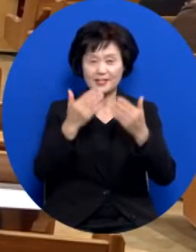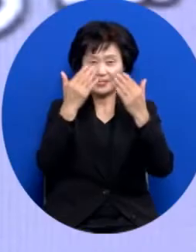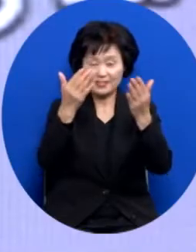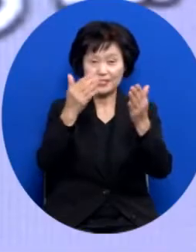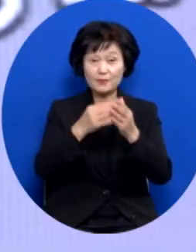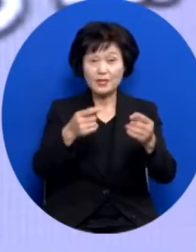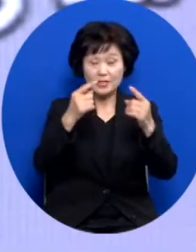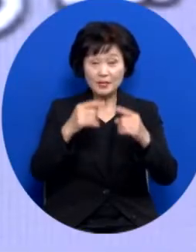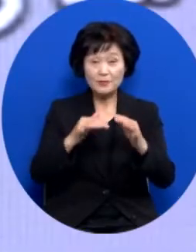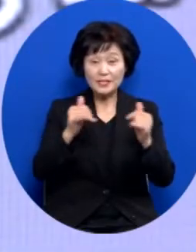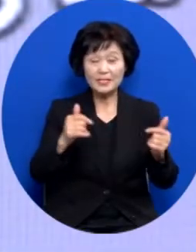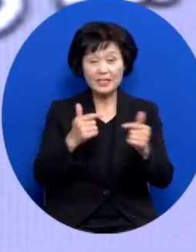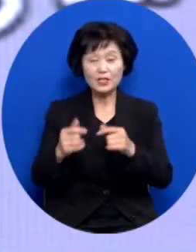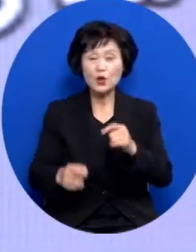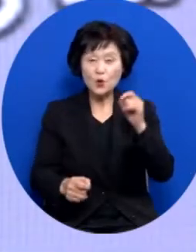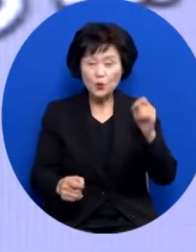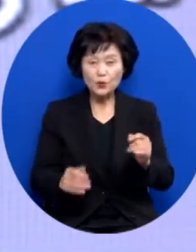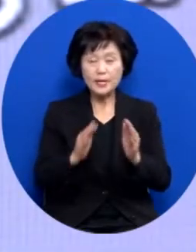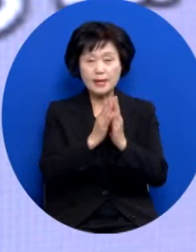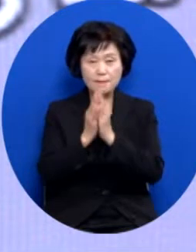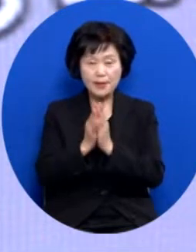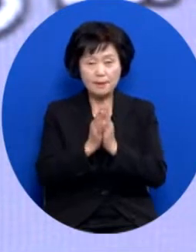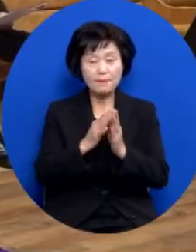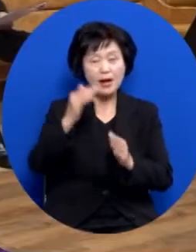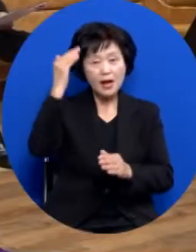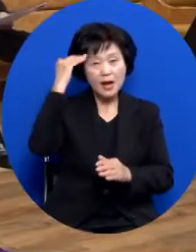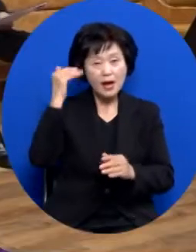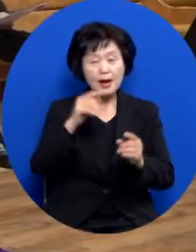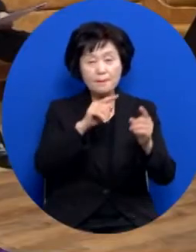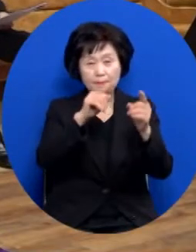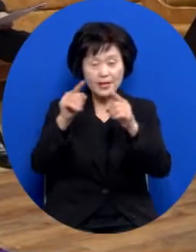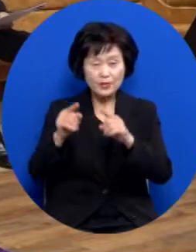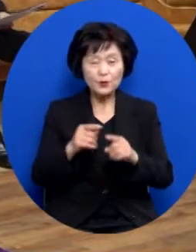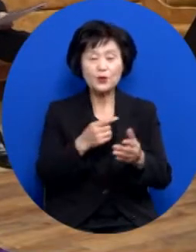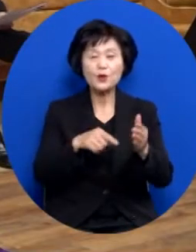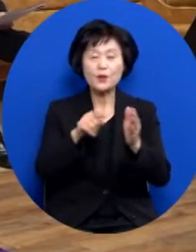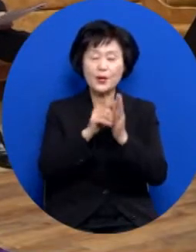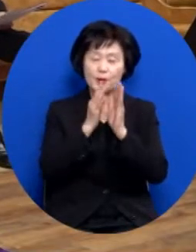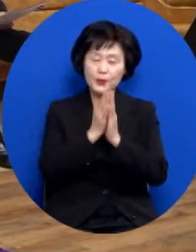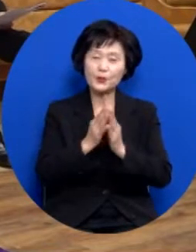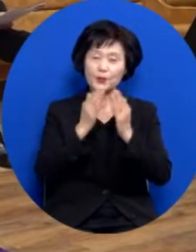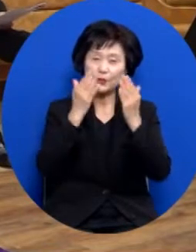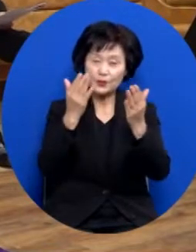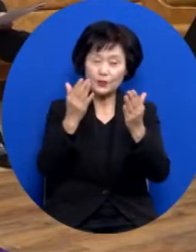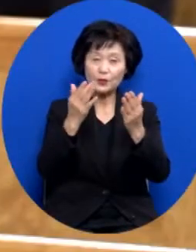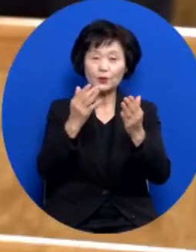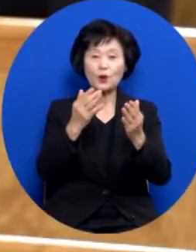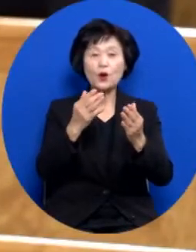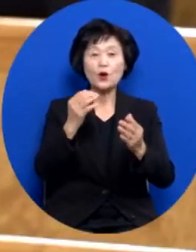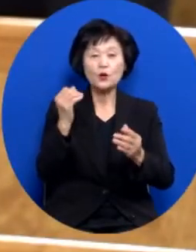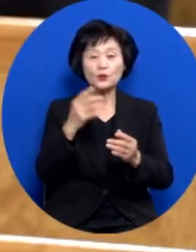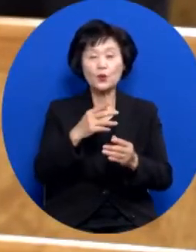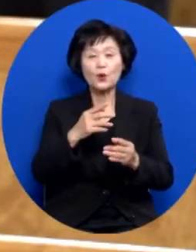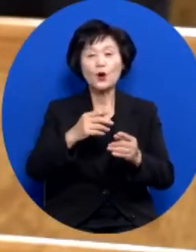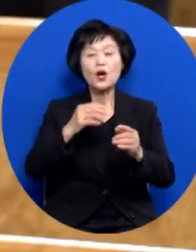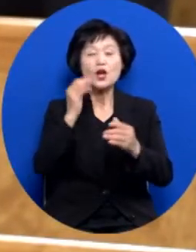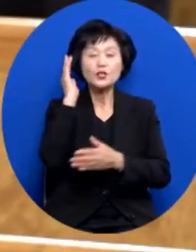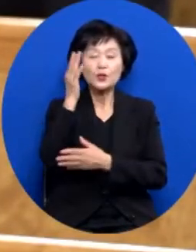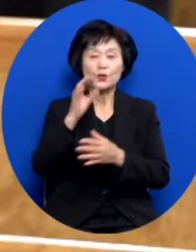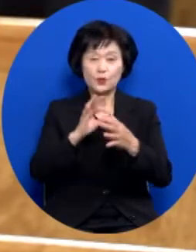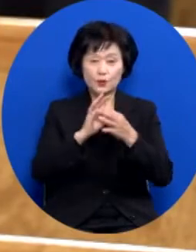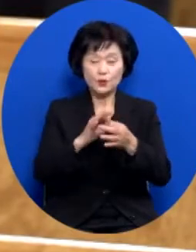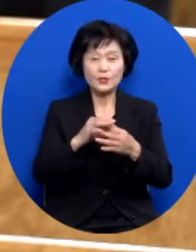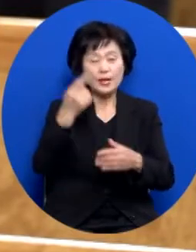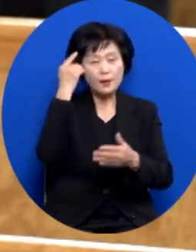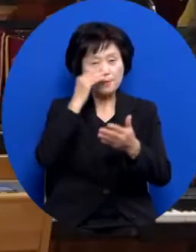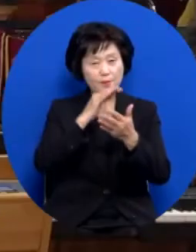참석자들은 우크라이나와 미얀마, 한반도의 평화를 위해 중보기도했고, 교회협 장만희 전 회장은 설교를 통해